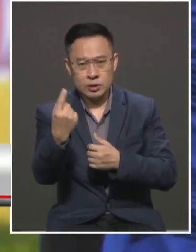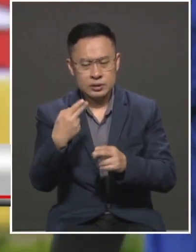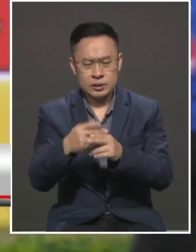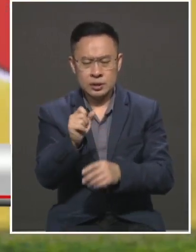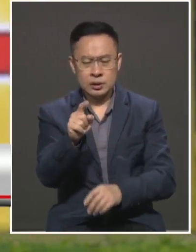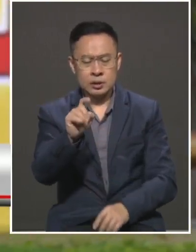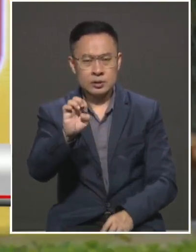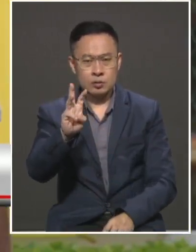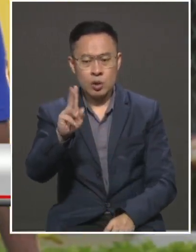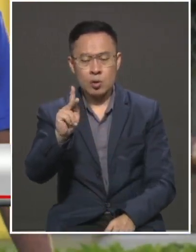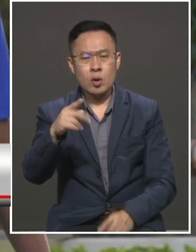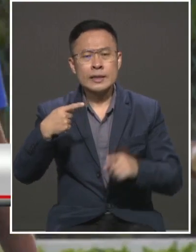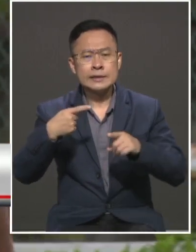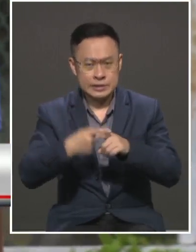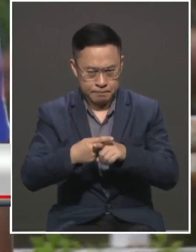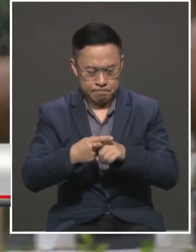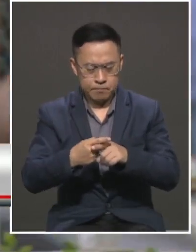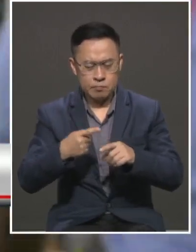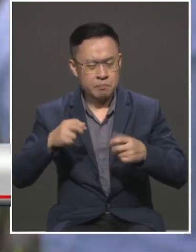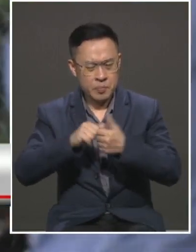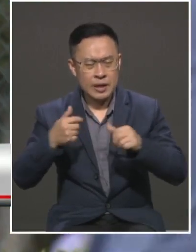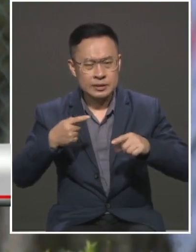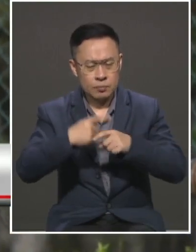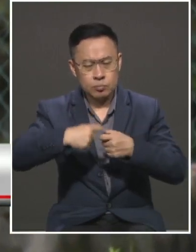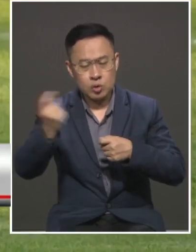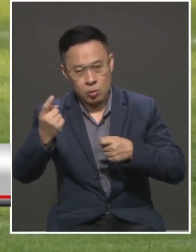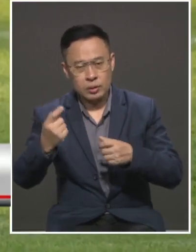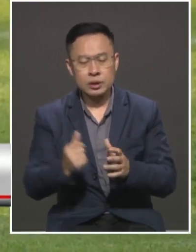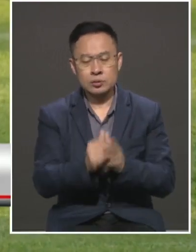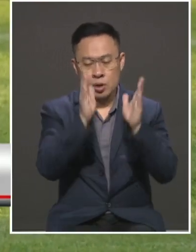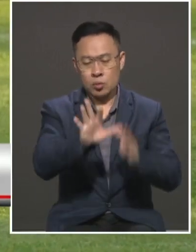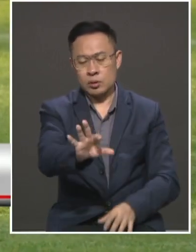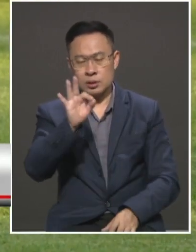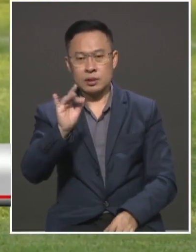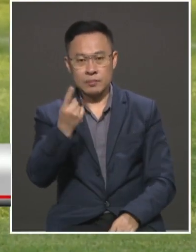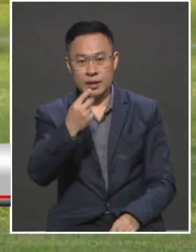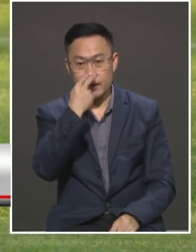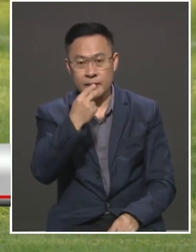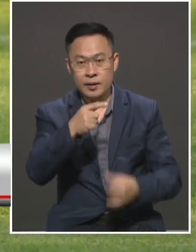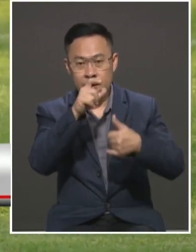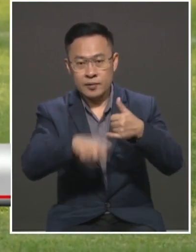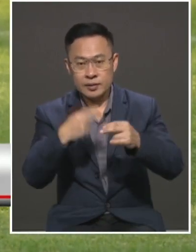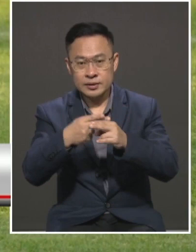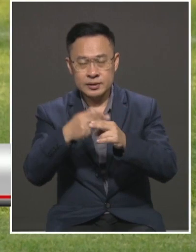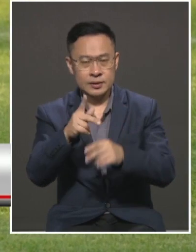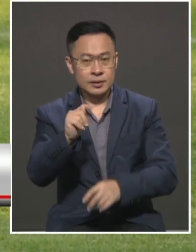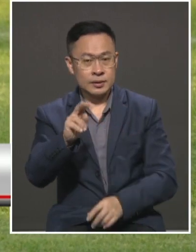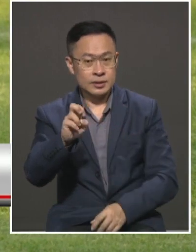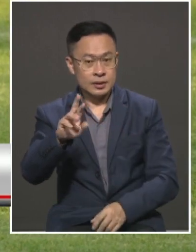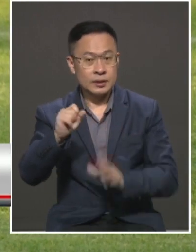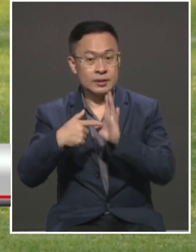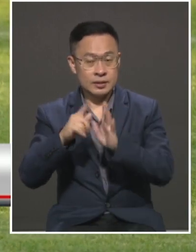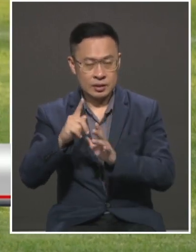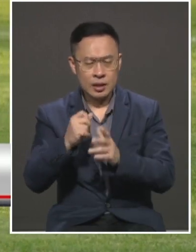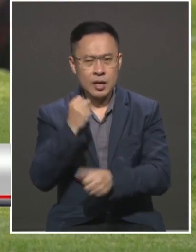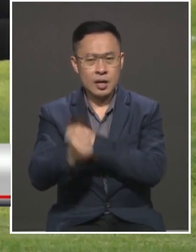รเนี่ยบาดเจ็บนะครับต้องถอนตัวออกไปอย่างน่าเสียดายเราก็จะได้เห็นธีรศักดิ์นะนี่คนนี้มาร่วมชุดใหญ่แทนนะครับก็